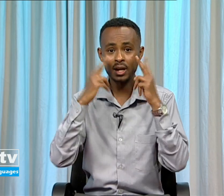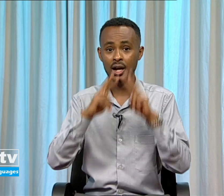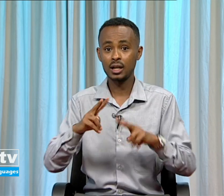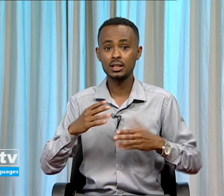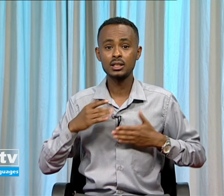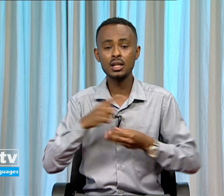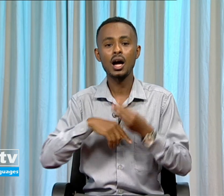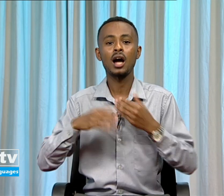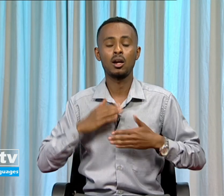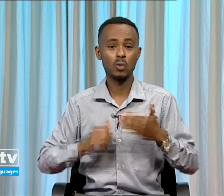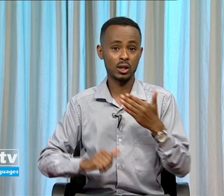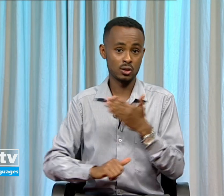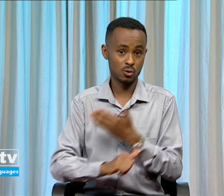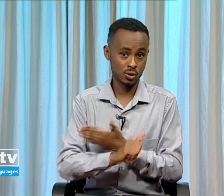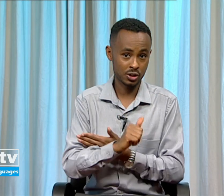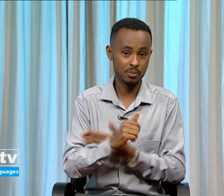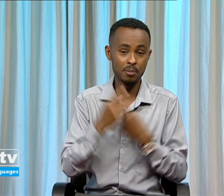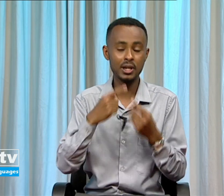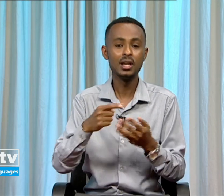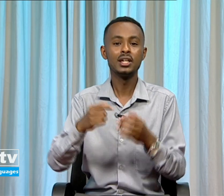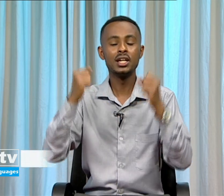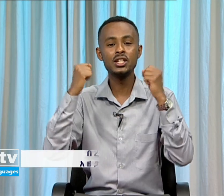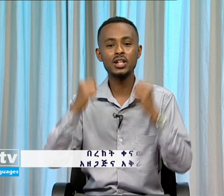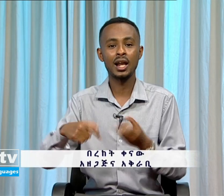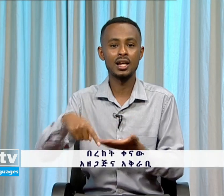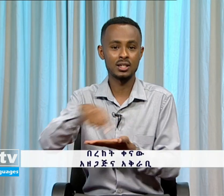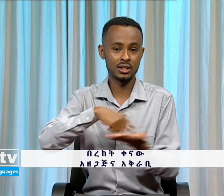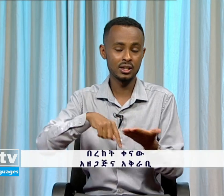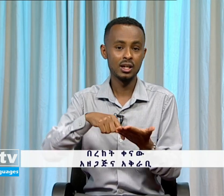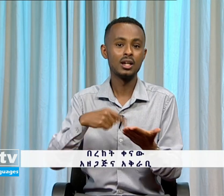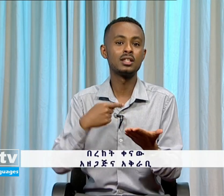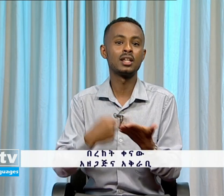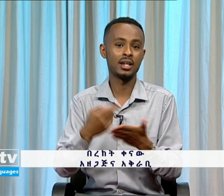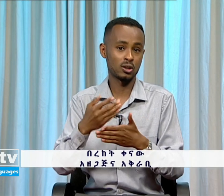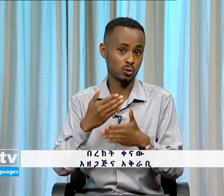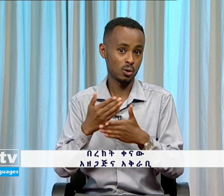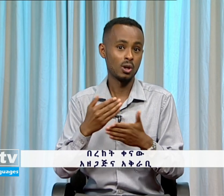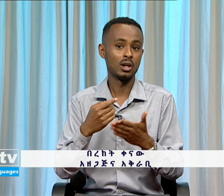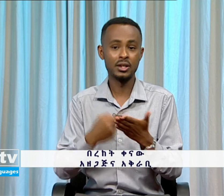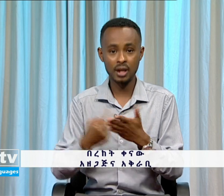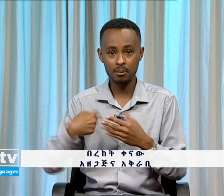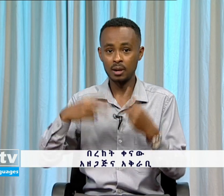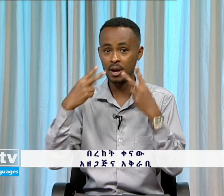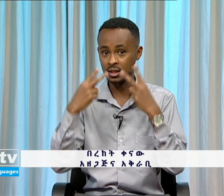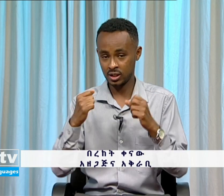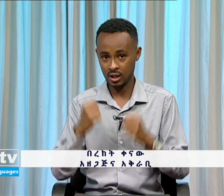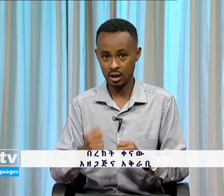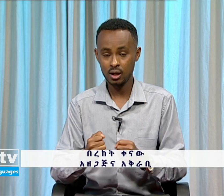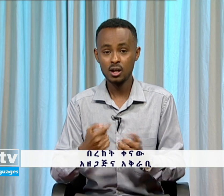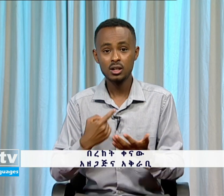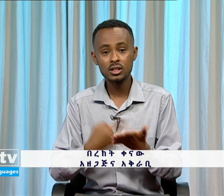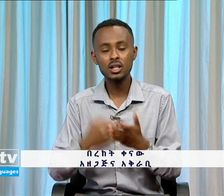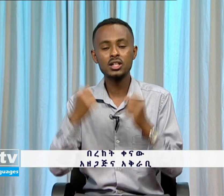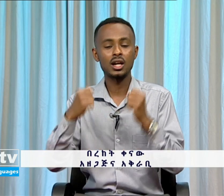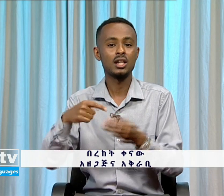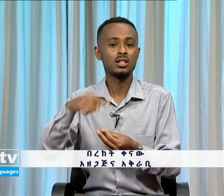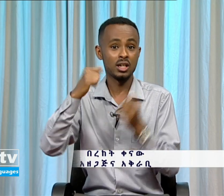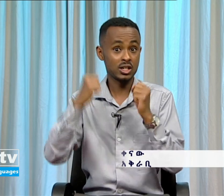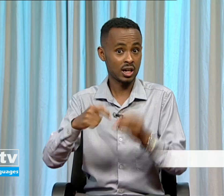የጠራ አመለካከት ስለ አካል ጉዳተኞች በሚል የይቻላል ሲዲ እዚህ ላይ ደርሶ ለእኛም ለማየት ችለናል።